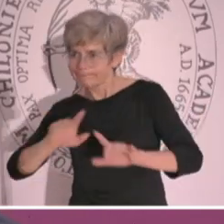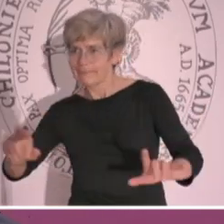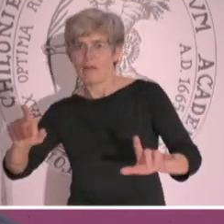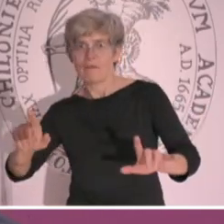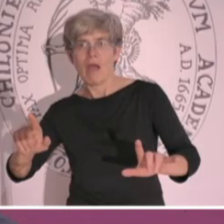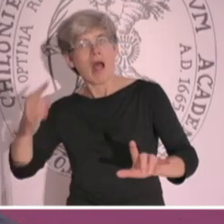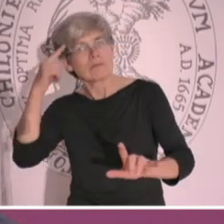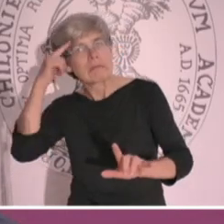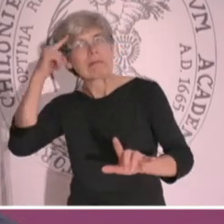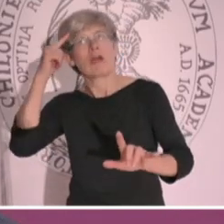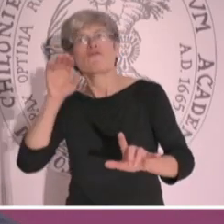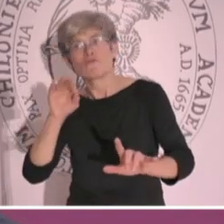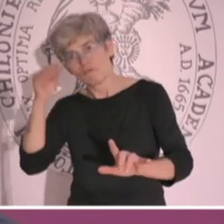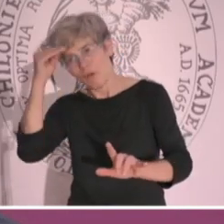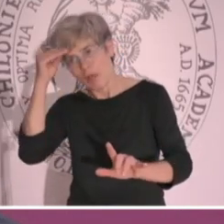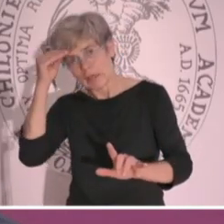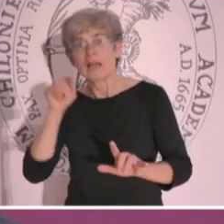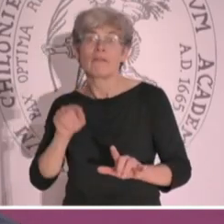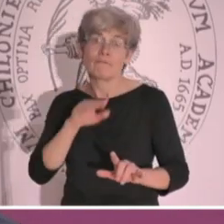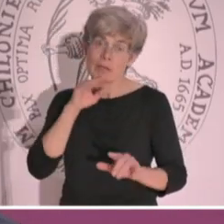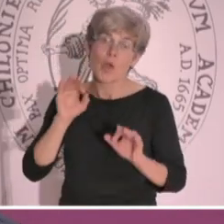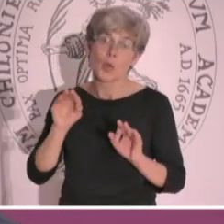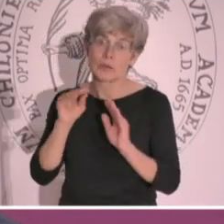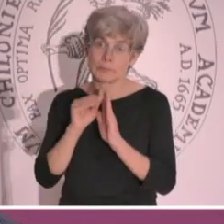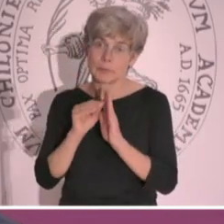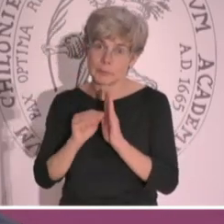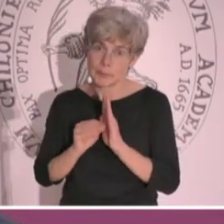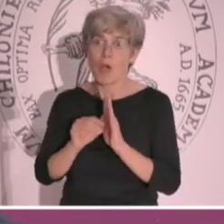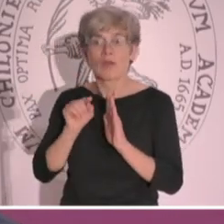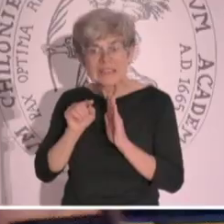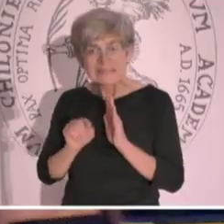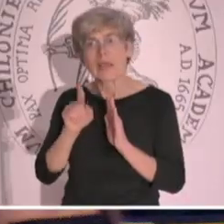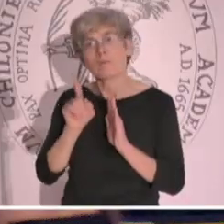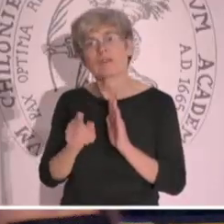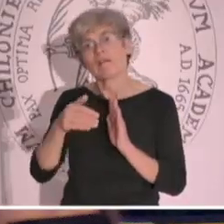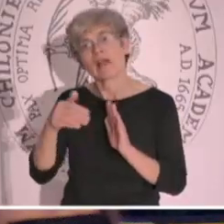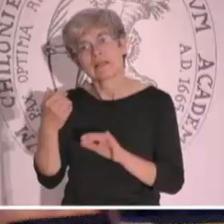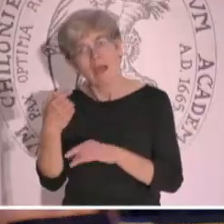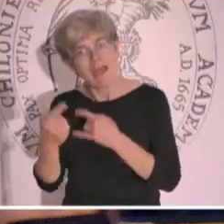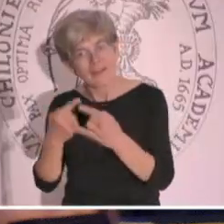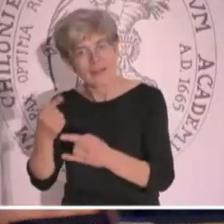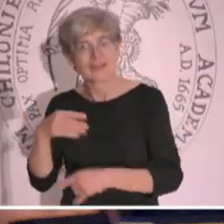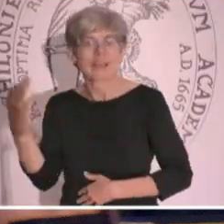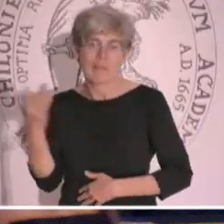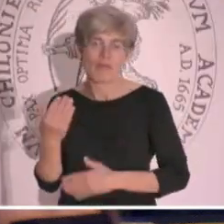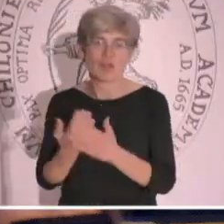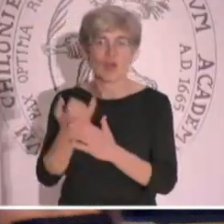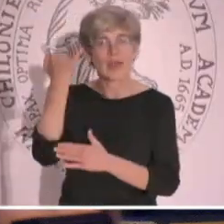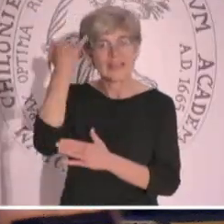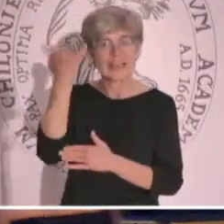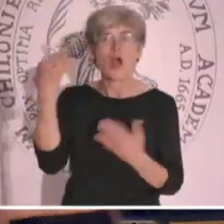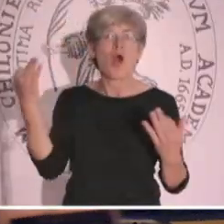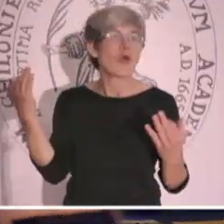Gutes dabei. Das müssen wir weiterentwickeln. Dafür brauchen wir weitere Ideen, dafür brauchen wir neue spontanen Impuls, auch von den